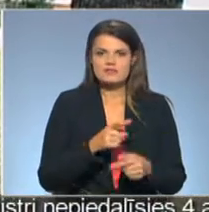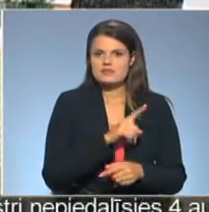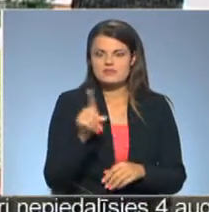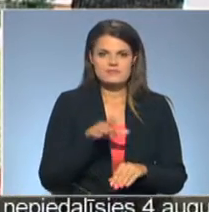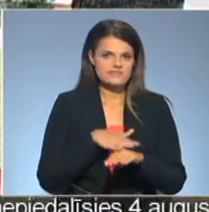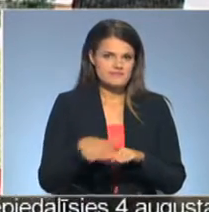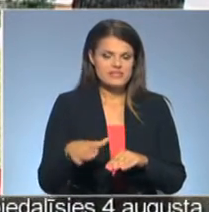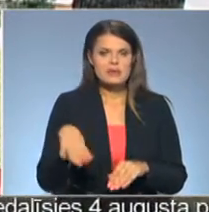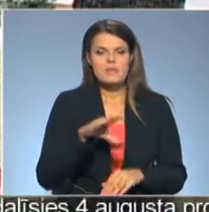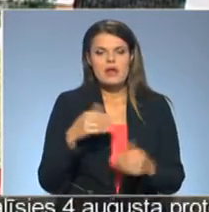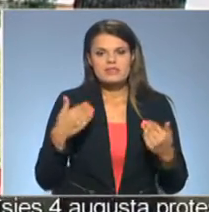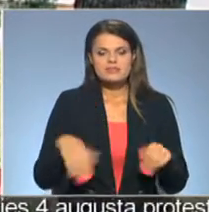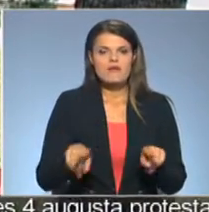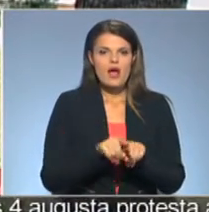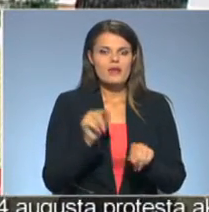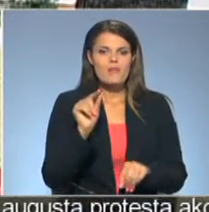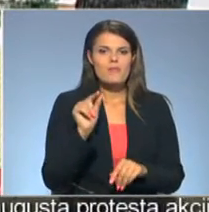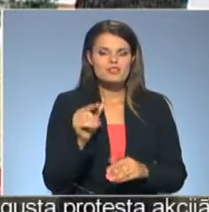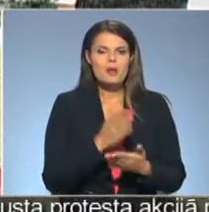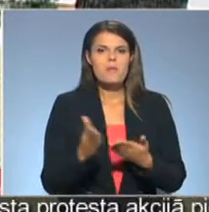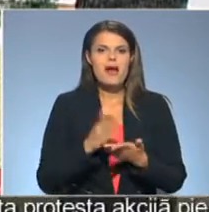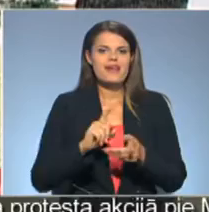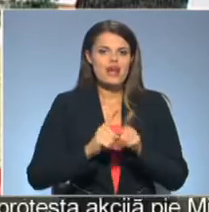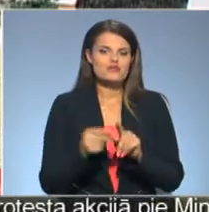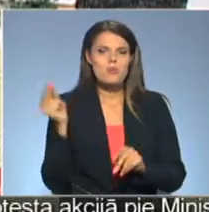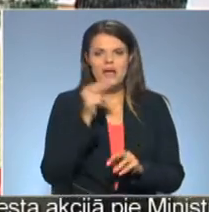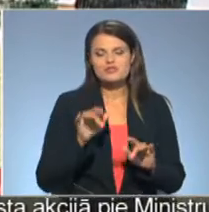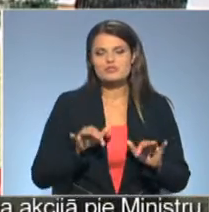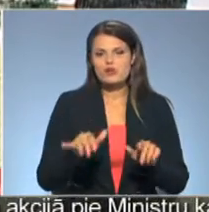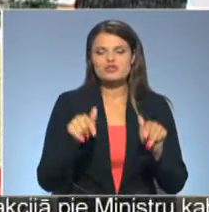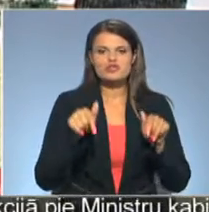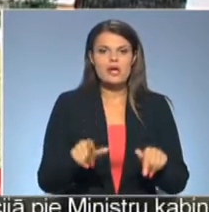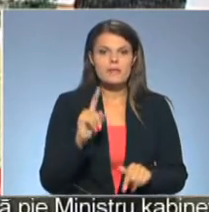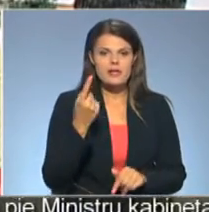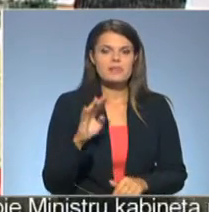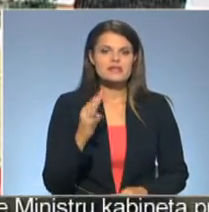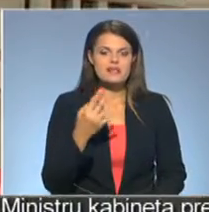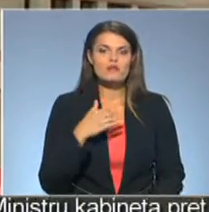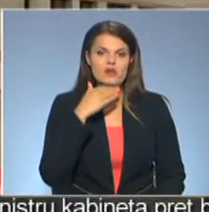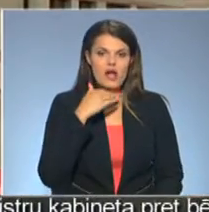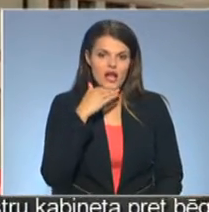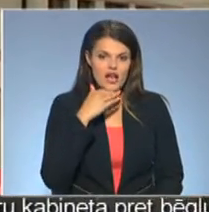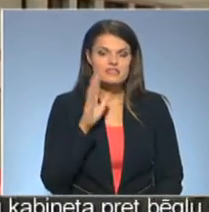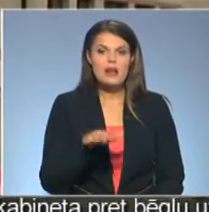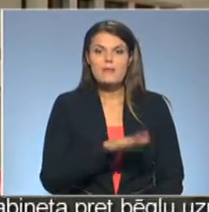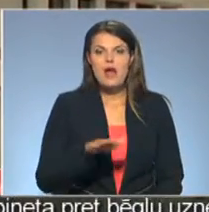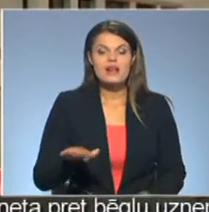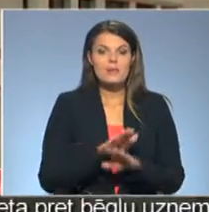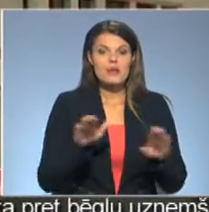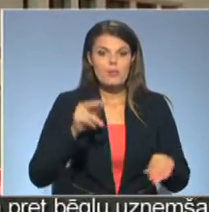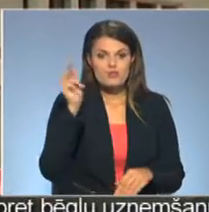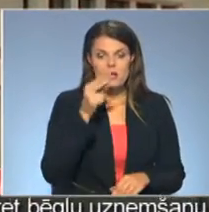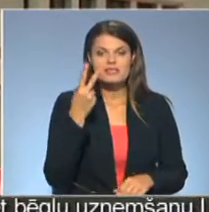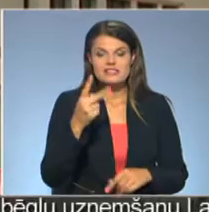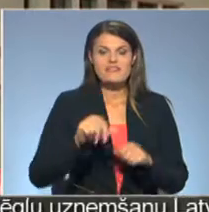pilnībā, ja, un mēs jau esam arī mazliet arī pārkārtojuši arī to mācību procesu arī šajā te 1. 4. Klasē. Lai bērniem nebūtu jāmācās